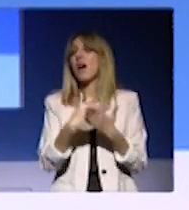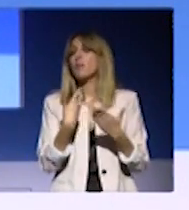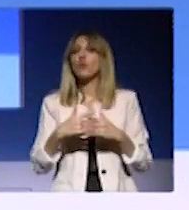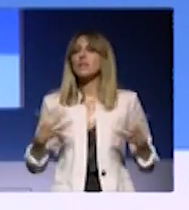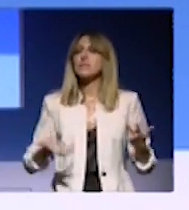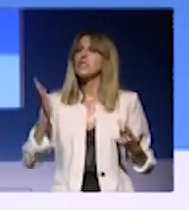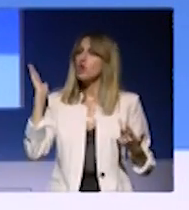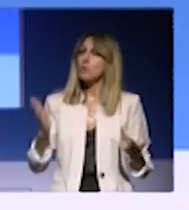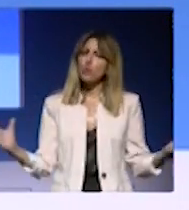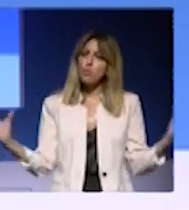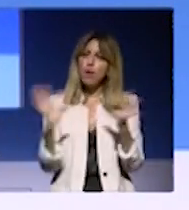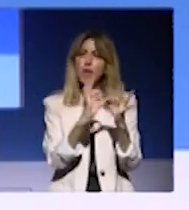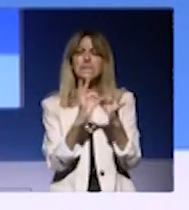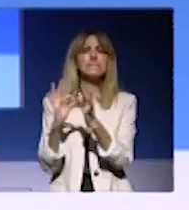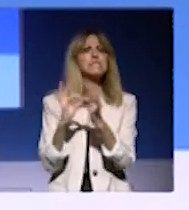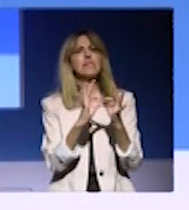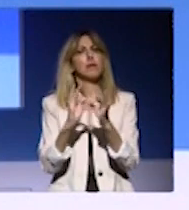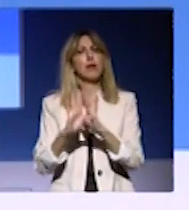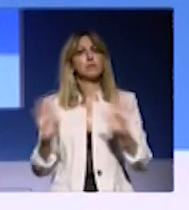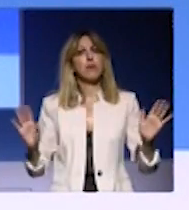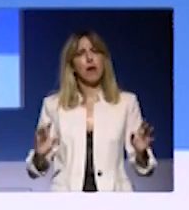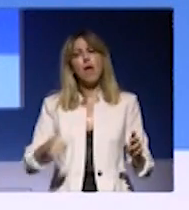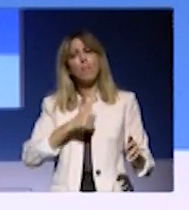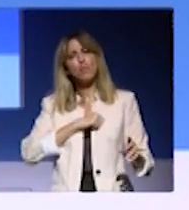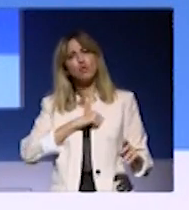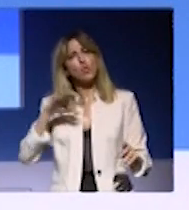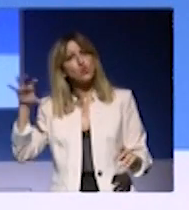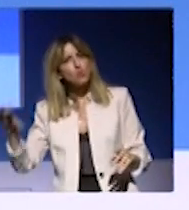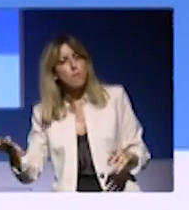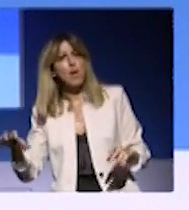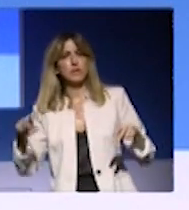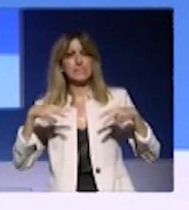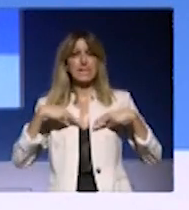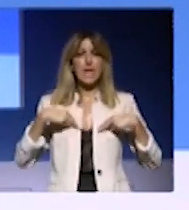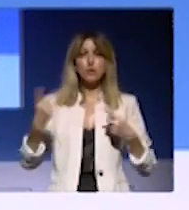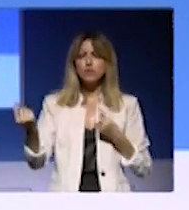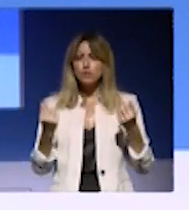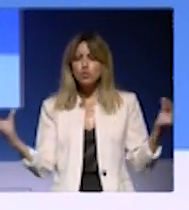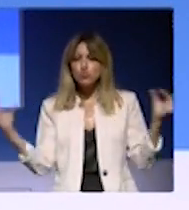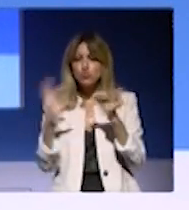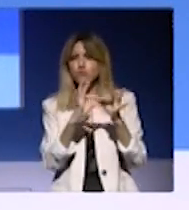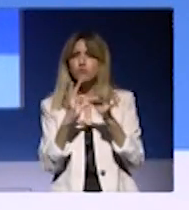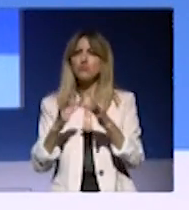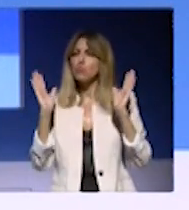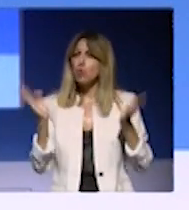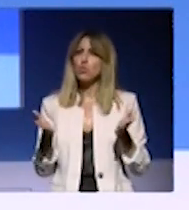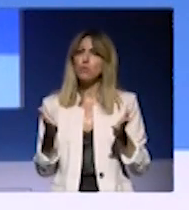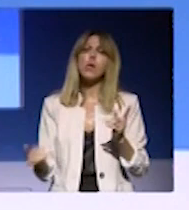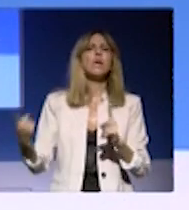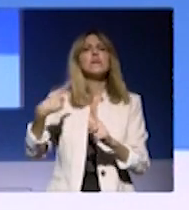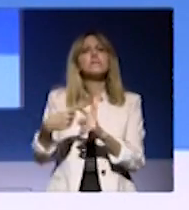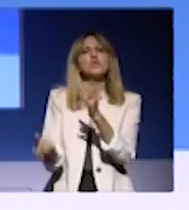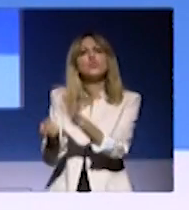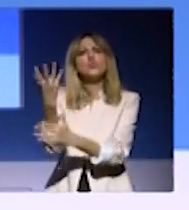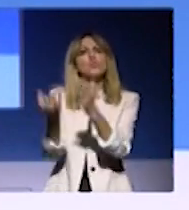μοντέλο συνεργασίας μεταξύ του ιδιωτικού τομέα, του κράτους, αλλά και οργανώσεων που ξεπηδάνε μέσα από